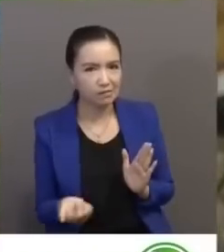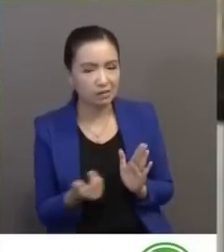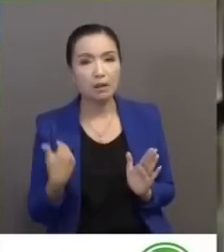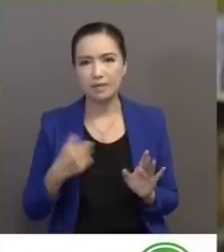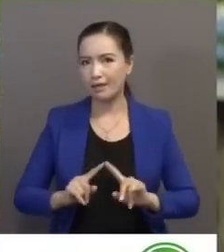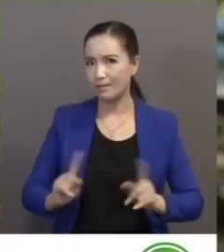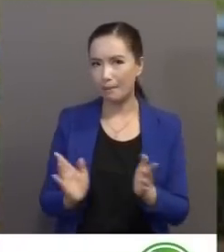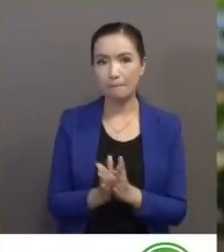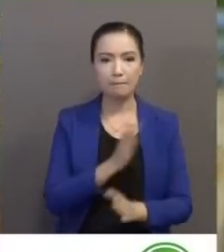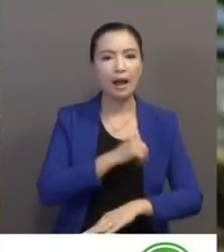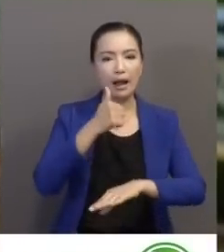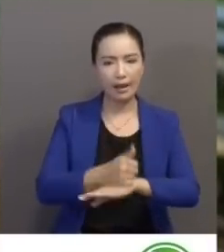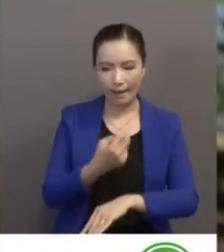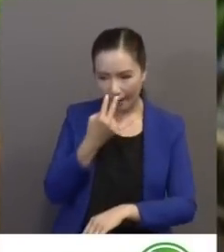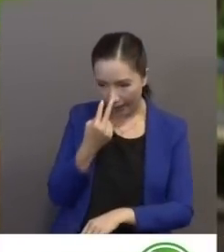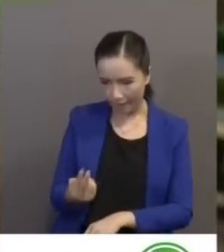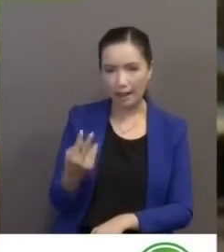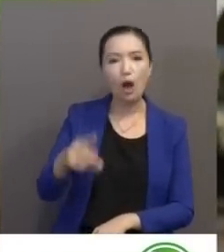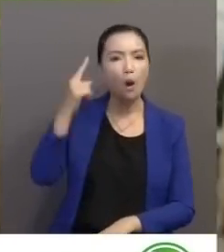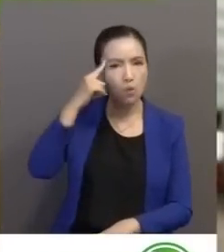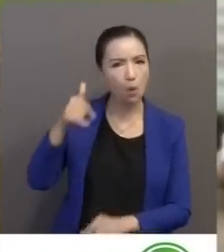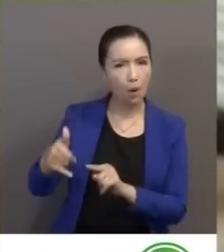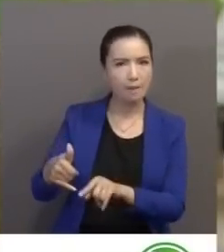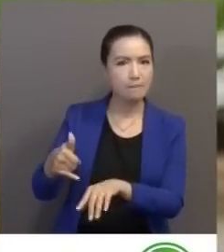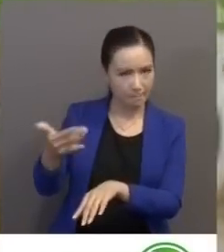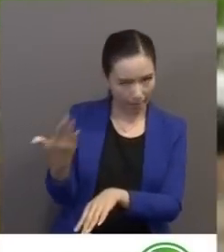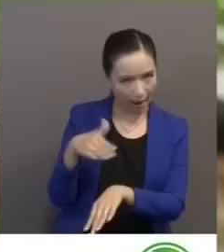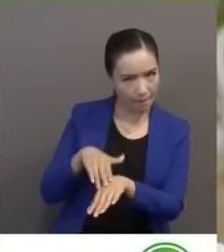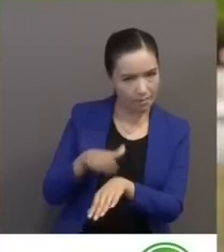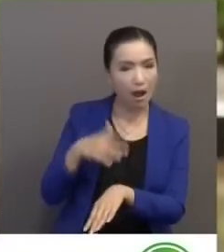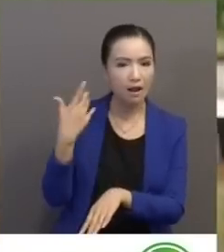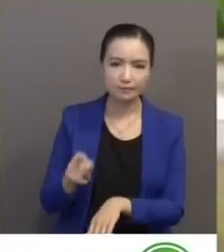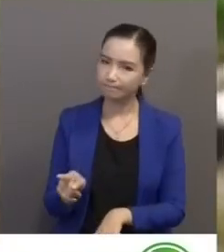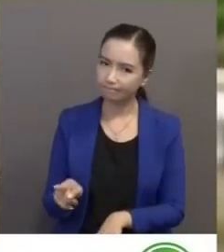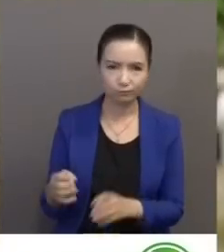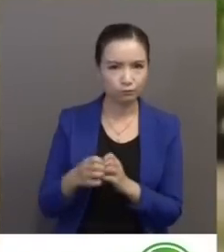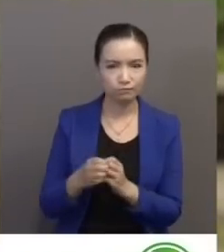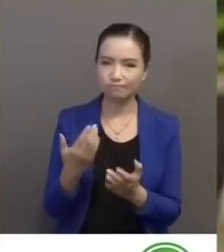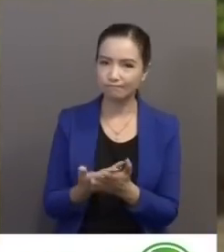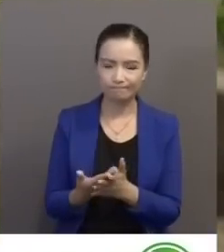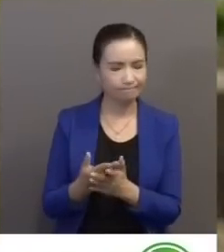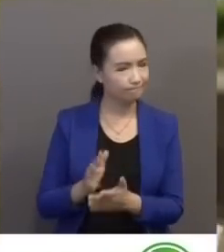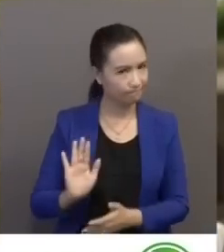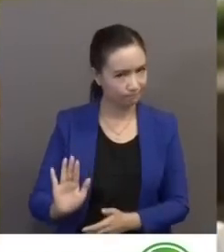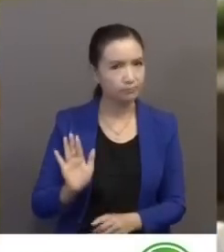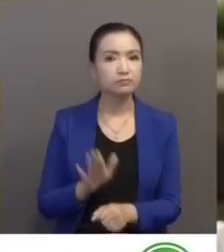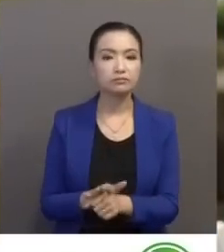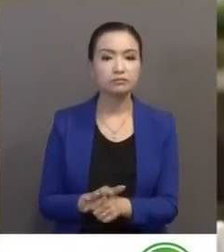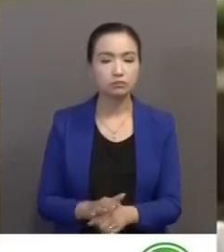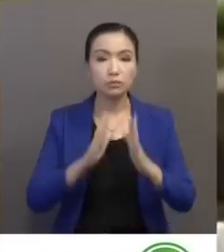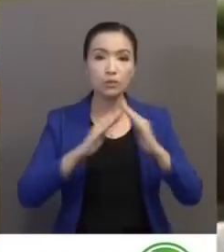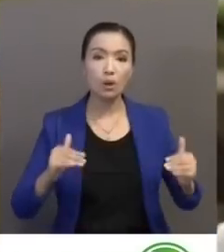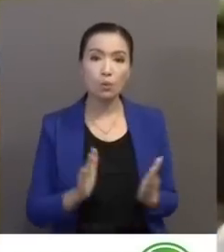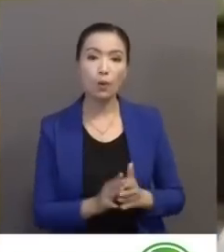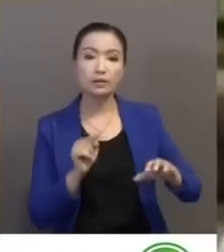พยอมก็ได้เจอต้นตอคนยักยอกและได้เรียกมาตักเตือนแล้วไม่ให้ยุ่งเกี่ยวกับเงินอีกซึ่งถือว่าวัดสวน